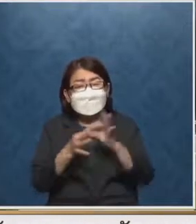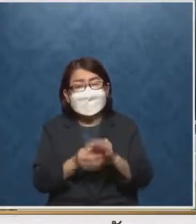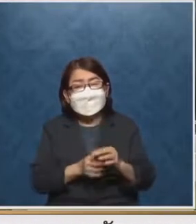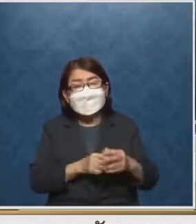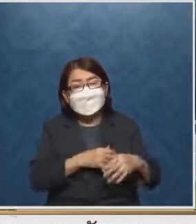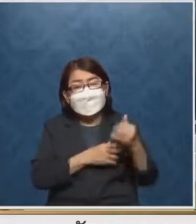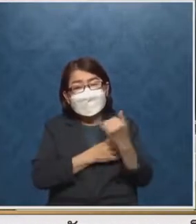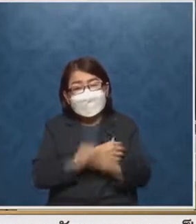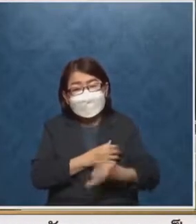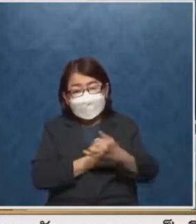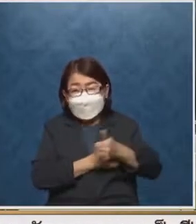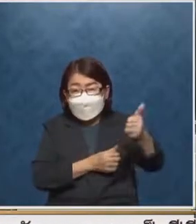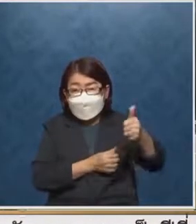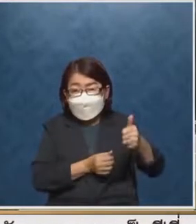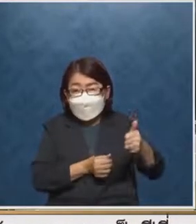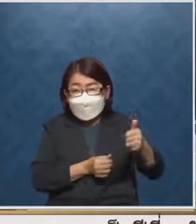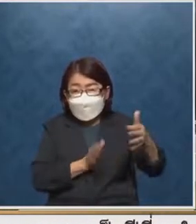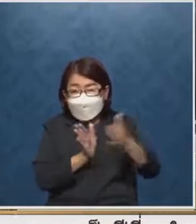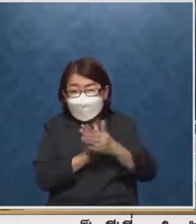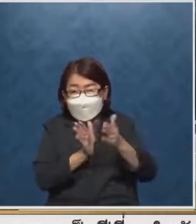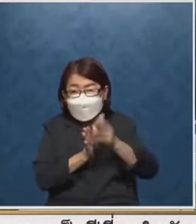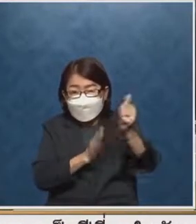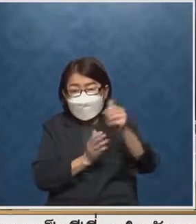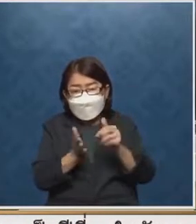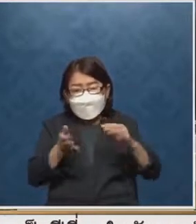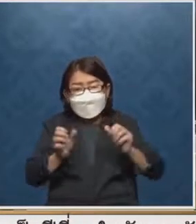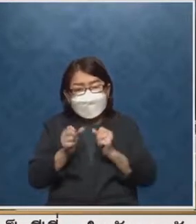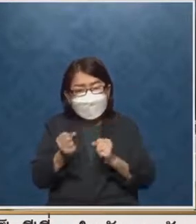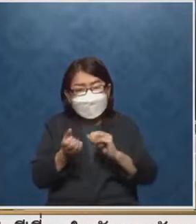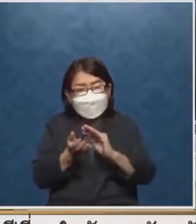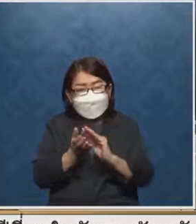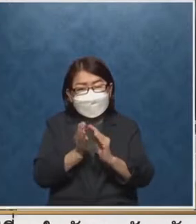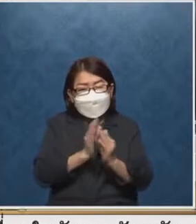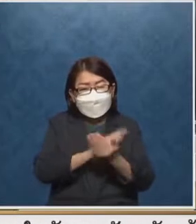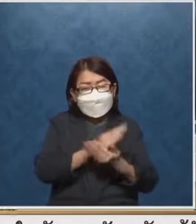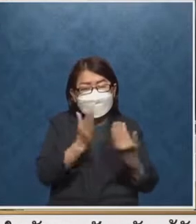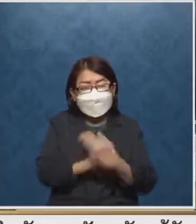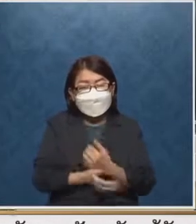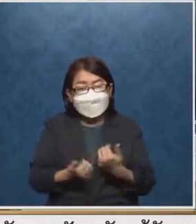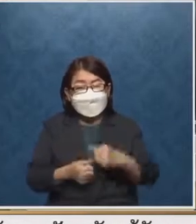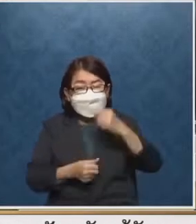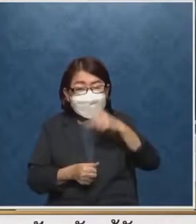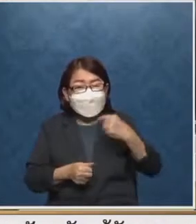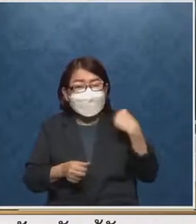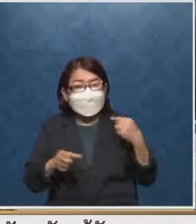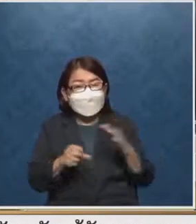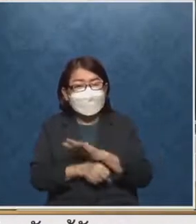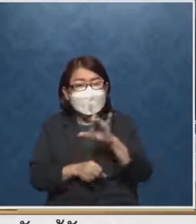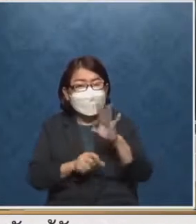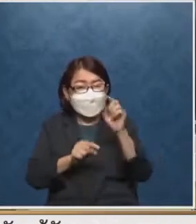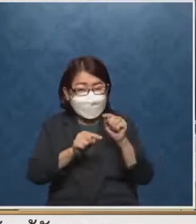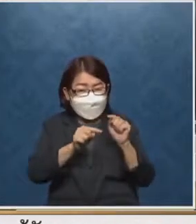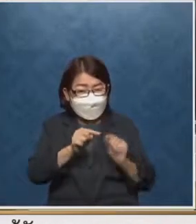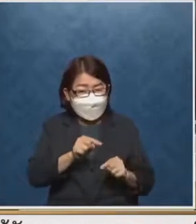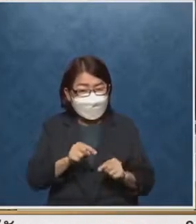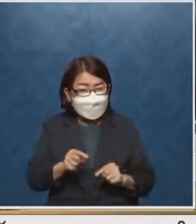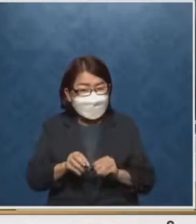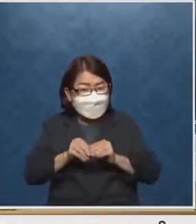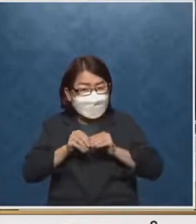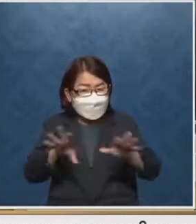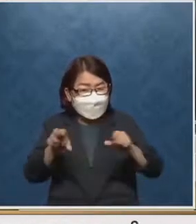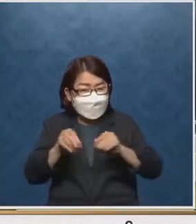ดีหรือเปล่าค่อยๆปรับสัดส่วนไปครับวันนี้เนี่ยในประเทศ 100% เลยนะครับแล้วก็เป็น